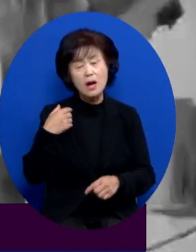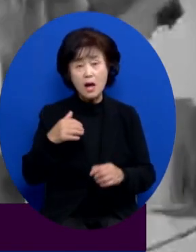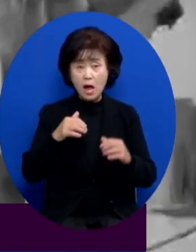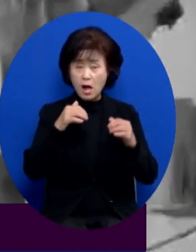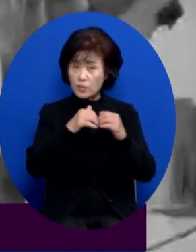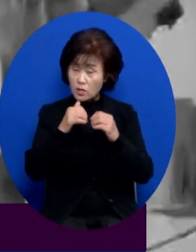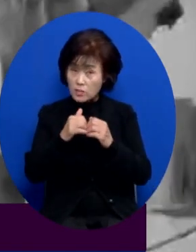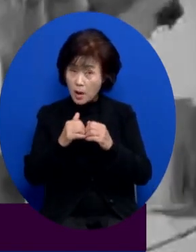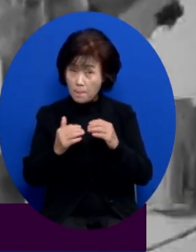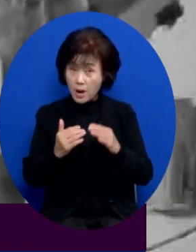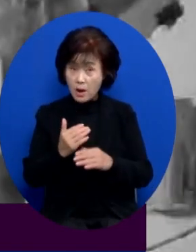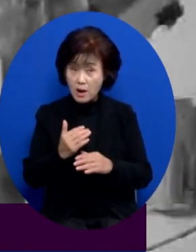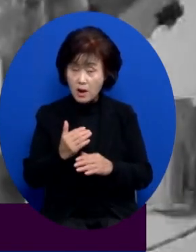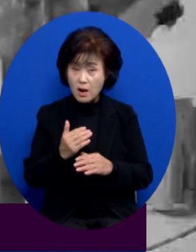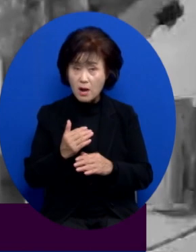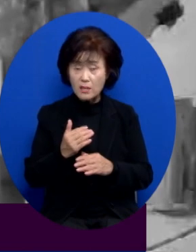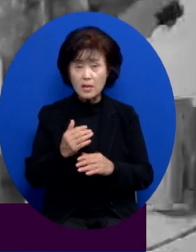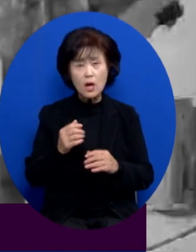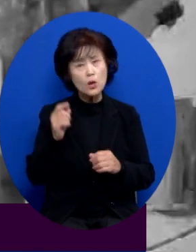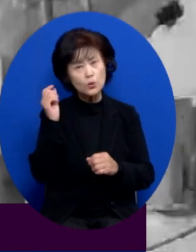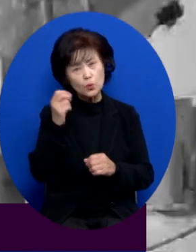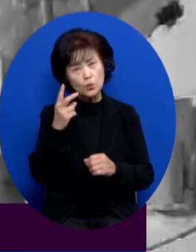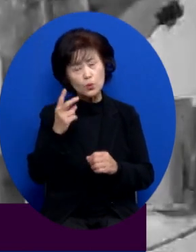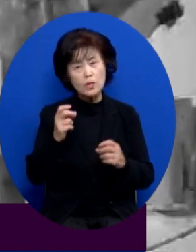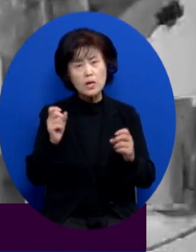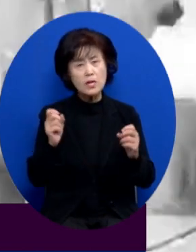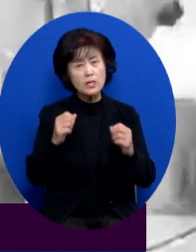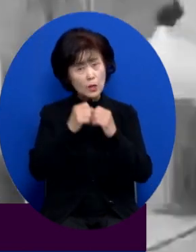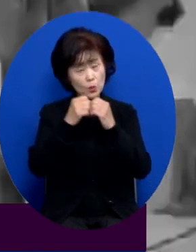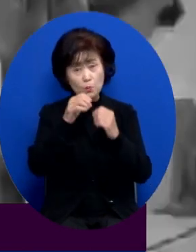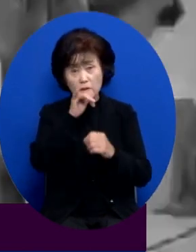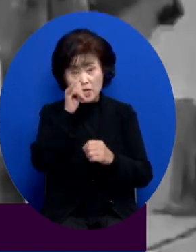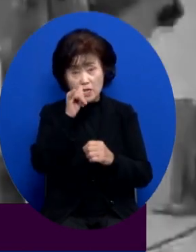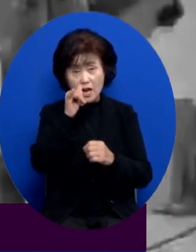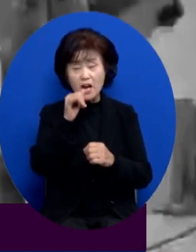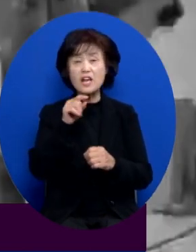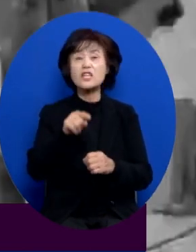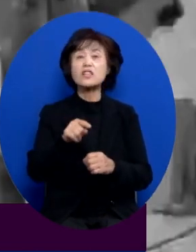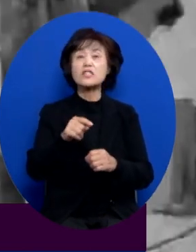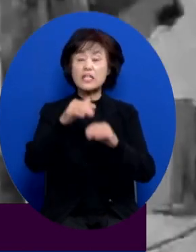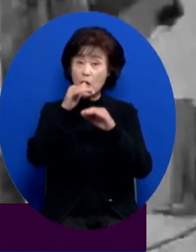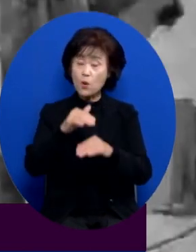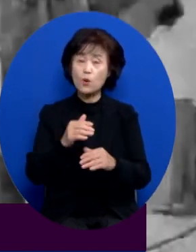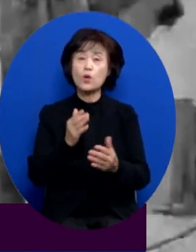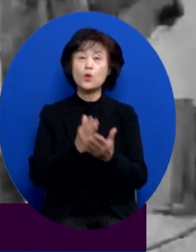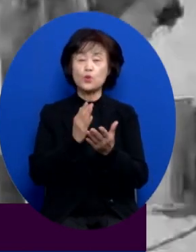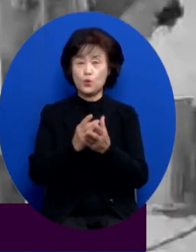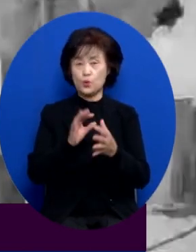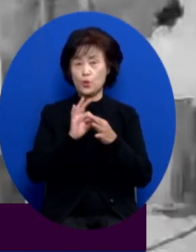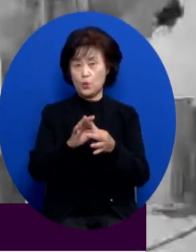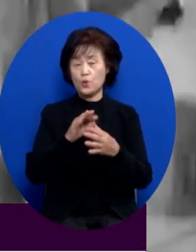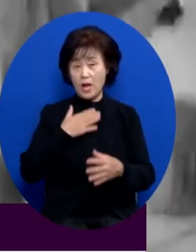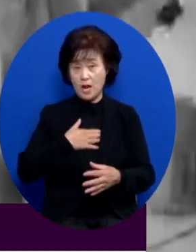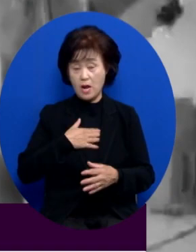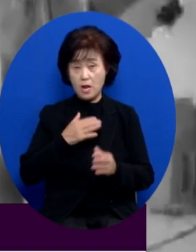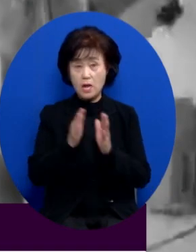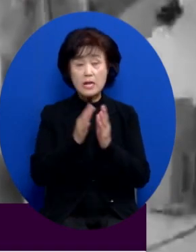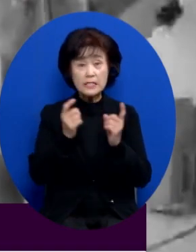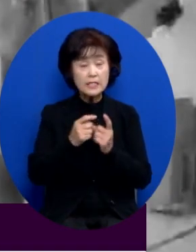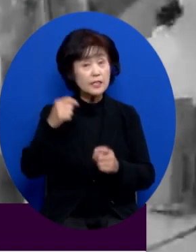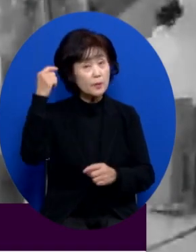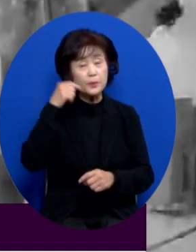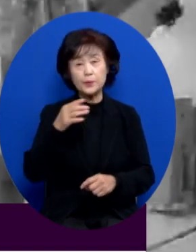전쟁이 났다라고 하는 거든지 다툼이 있다라는 것은 이 보도를 통해서 알 정도지 실질적으로 체감할 수는 전혀